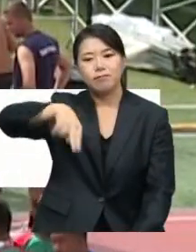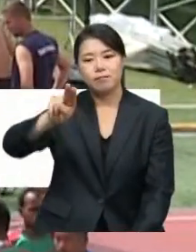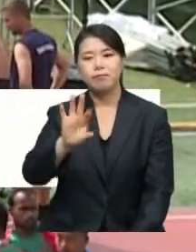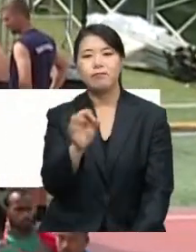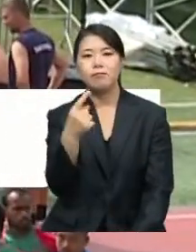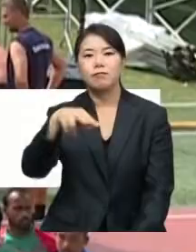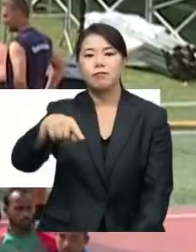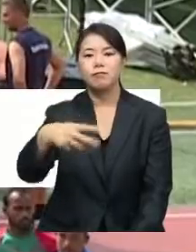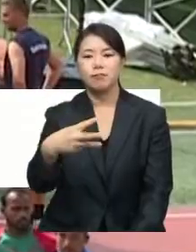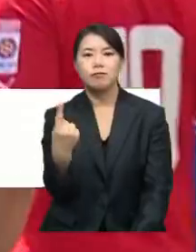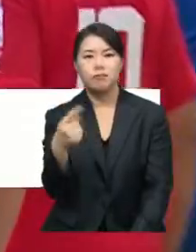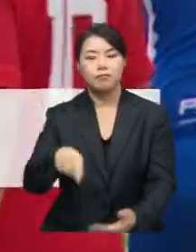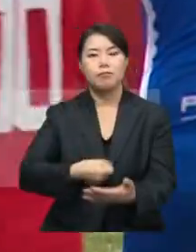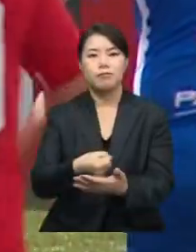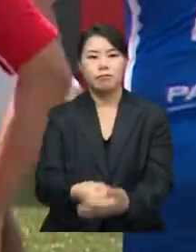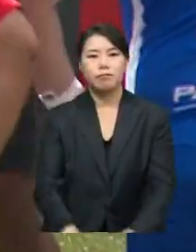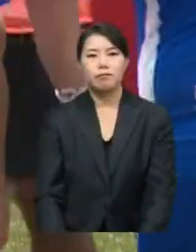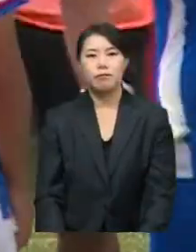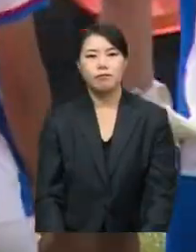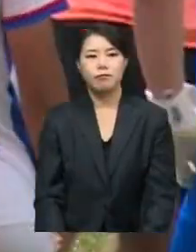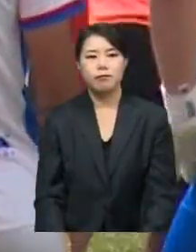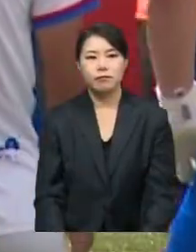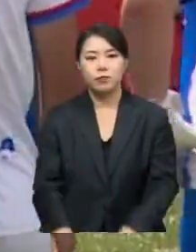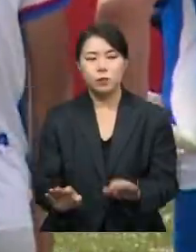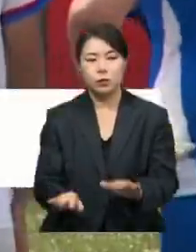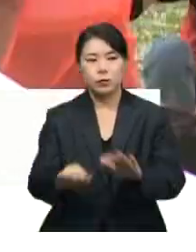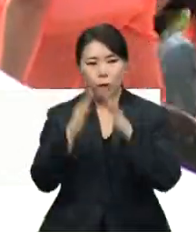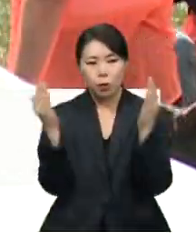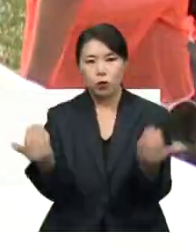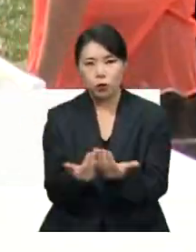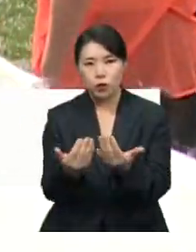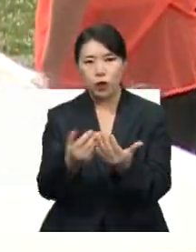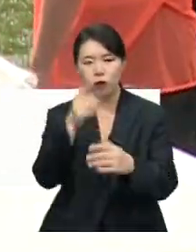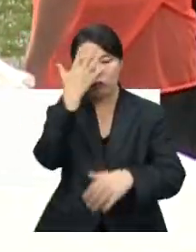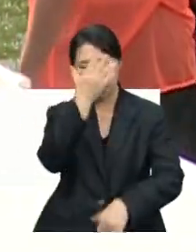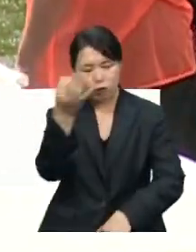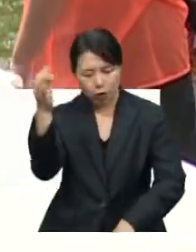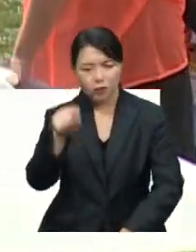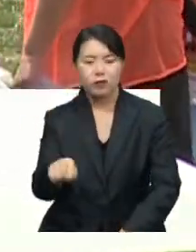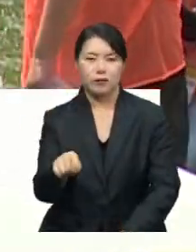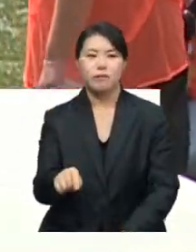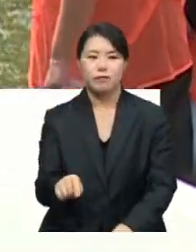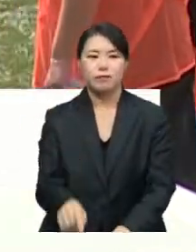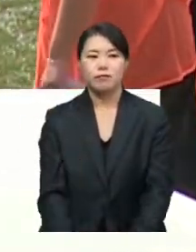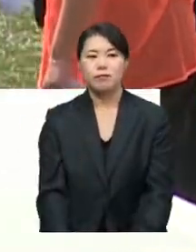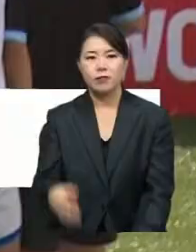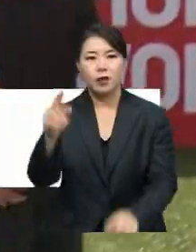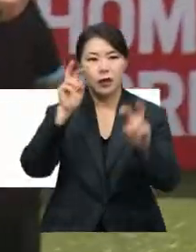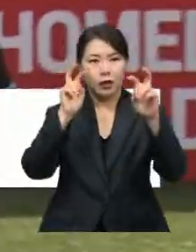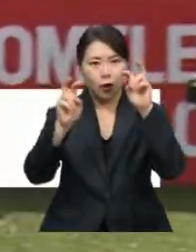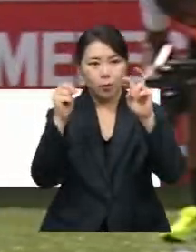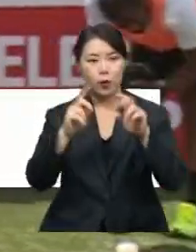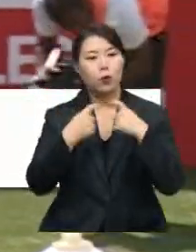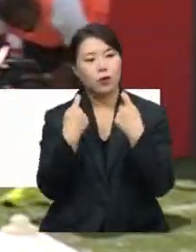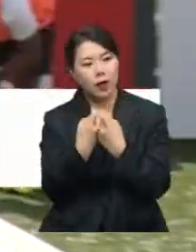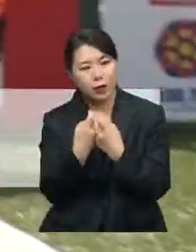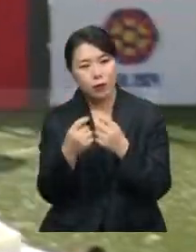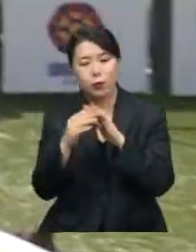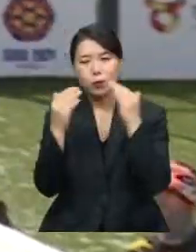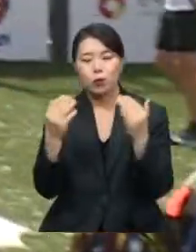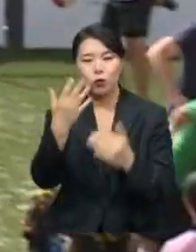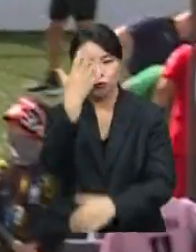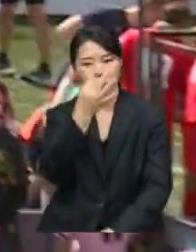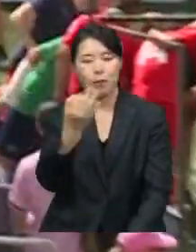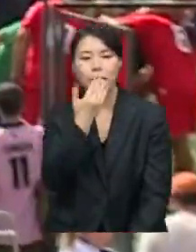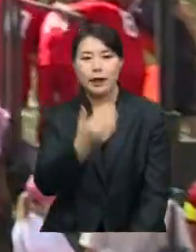오슬로로 결정됐습니다. 대회는 모두 시민사회의 후원에 힘입어 진행되고 있는데 기업뿐만 아니라 개인도 후원이